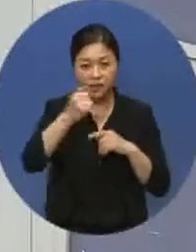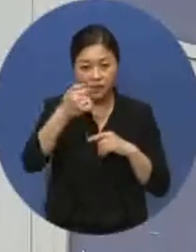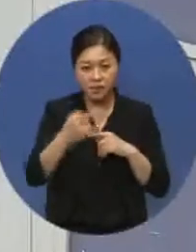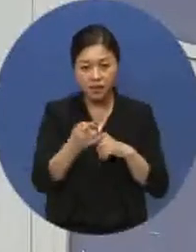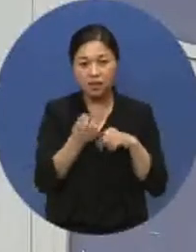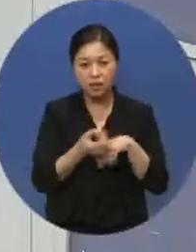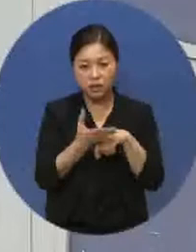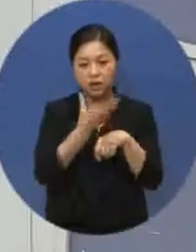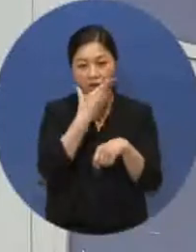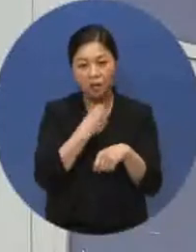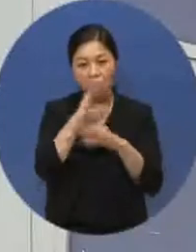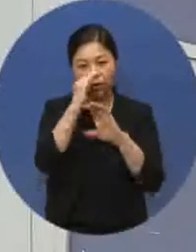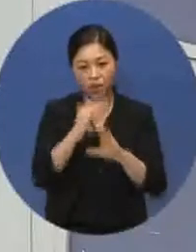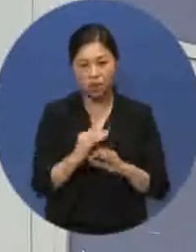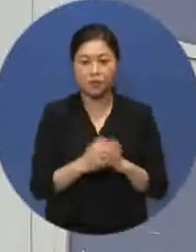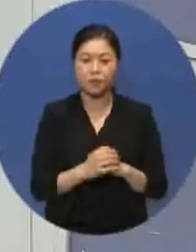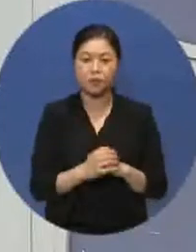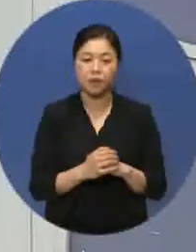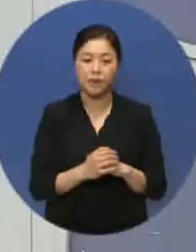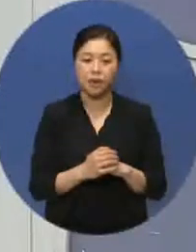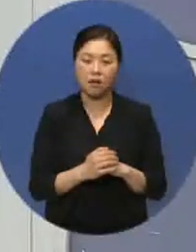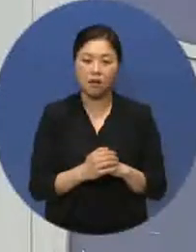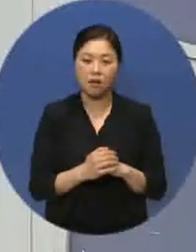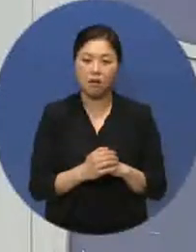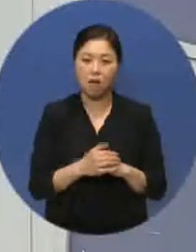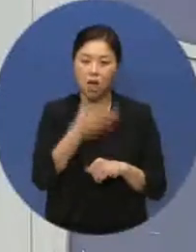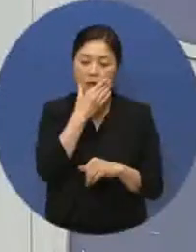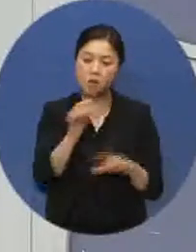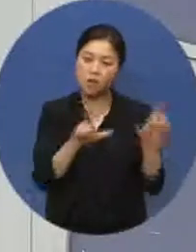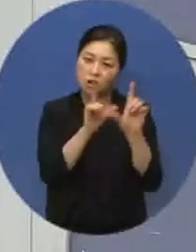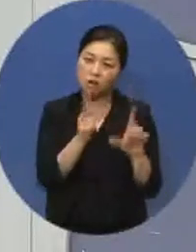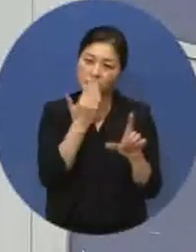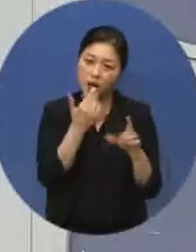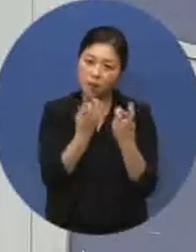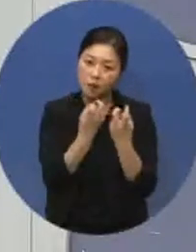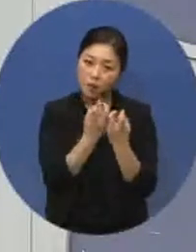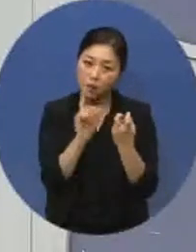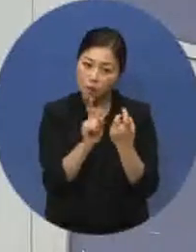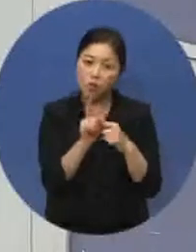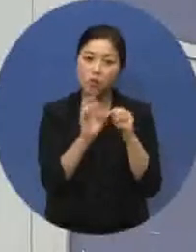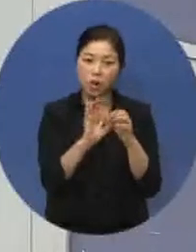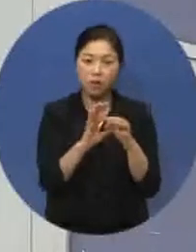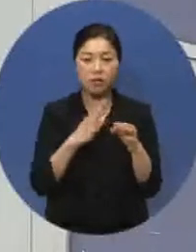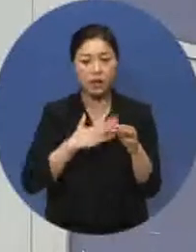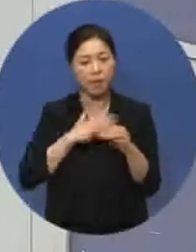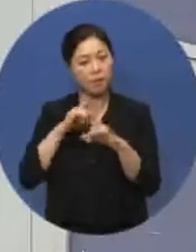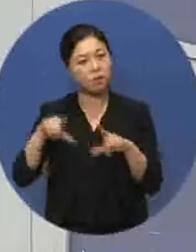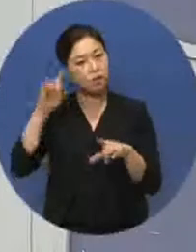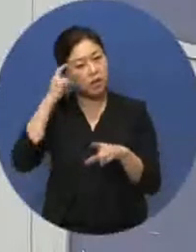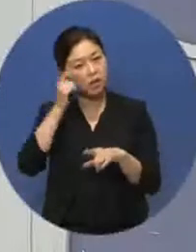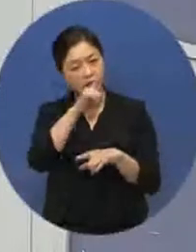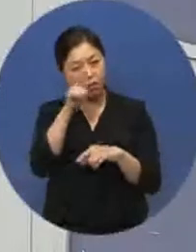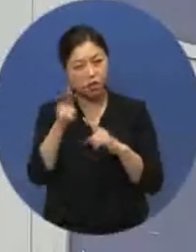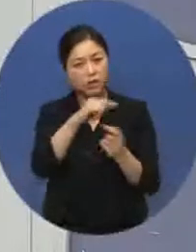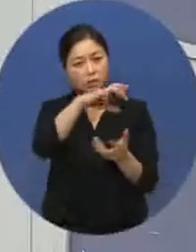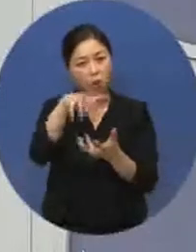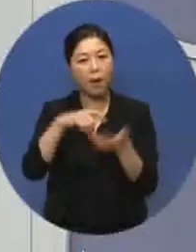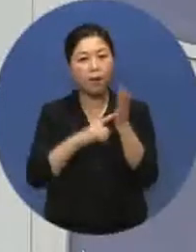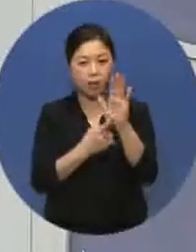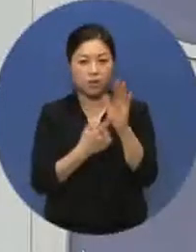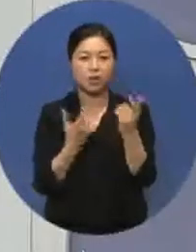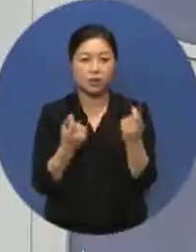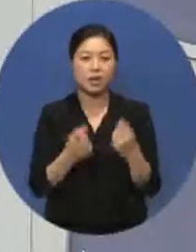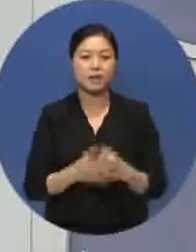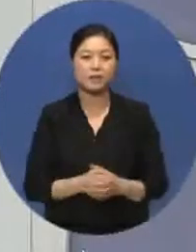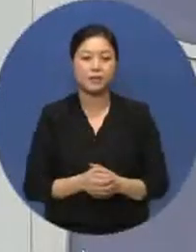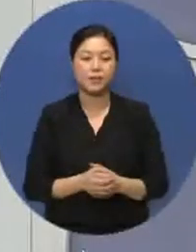해서 행복, 우리가 어떻게 사는 것이 가장 행복한 삶을 살 수 있을지에 대한 제 평소 생각들을 모은 수필집이었습니다.